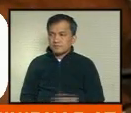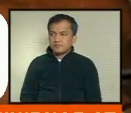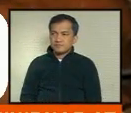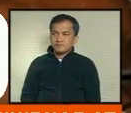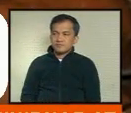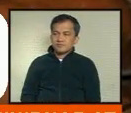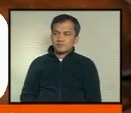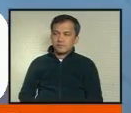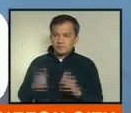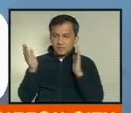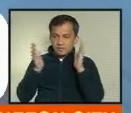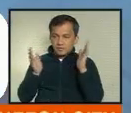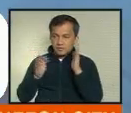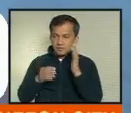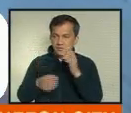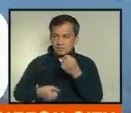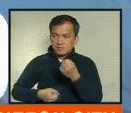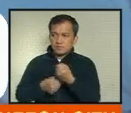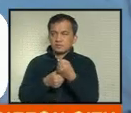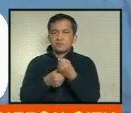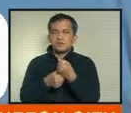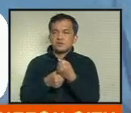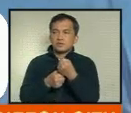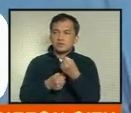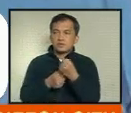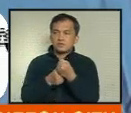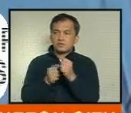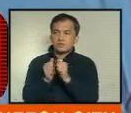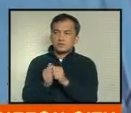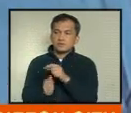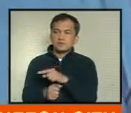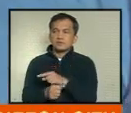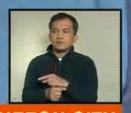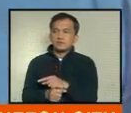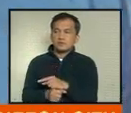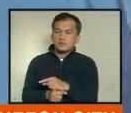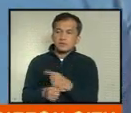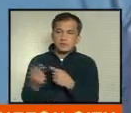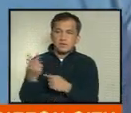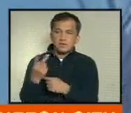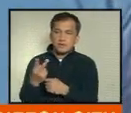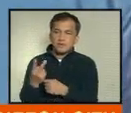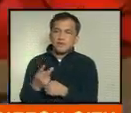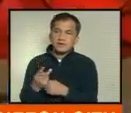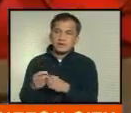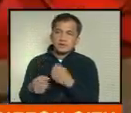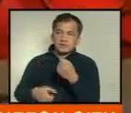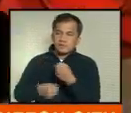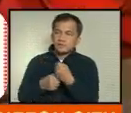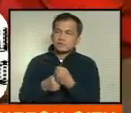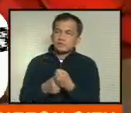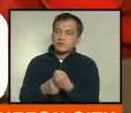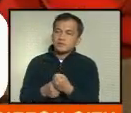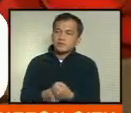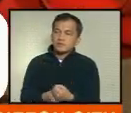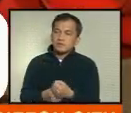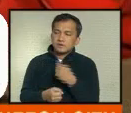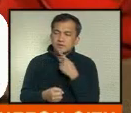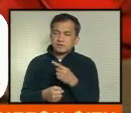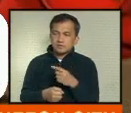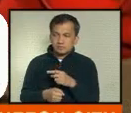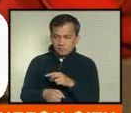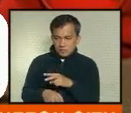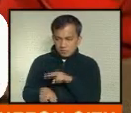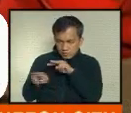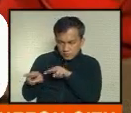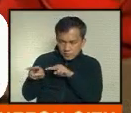Bali, nagsilbing backup niya. Yung mga kasama, yung dalawa yung backup niya. During sa mga surveillance